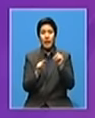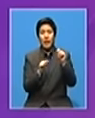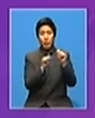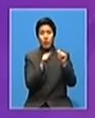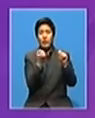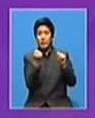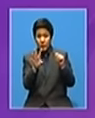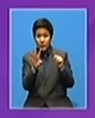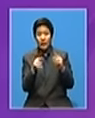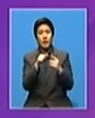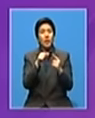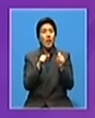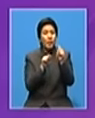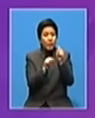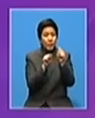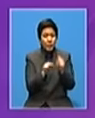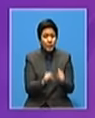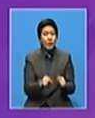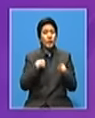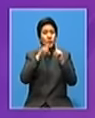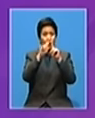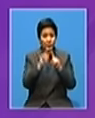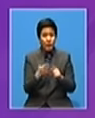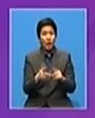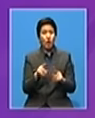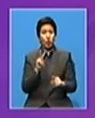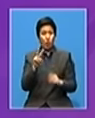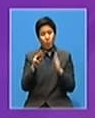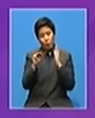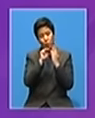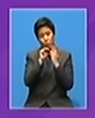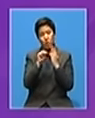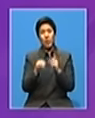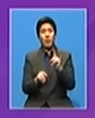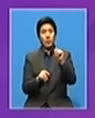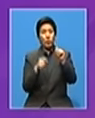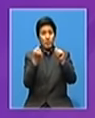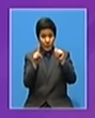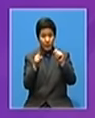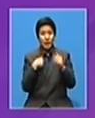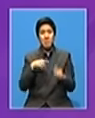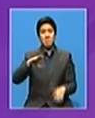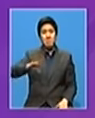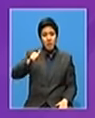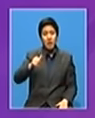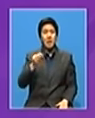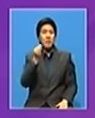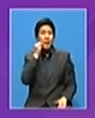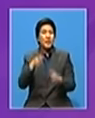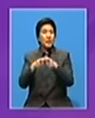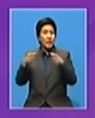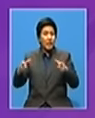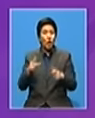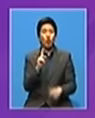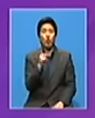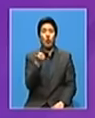เภอแม่สอดอำเภอพบพระอำเภอแม่ระมาด2มุกดาหารประกอบด้วย11ตำบลในอำเภอเมืองอำเภอว่านใหญ่อำเ